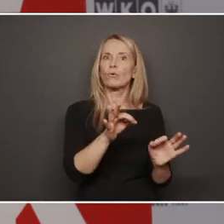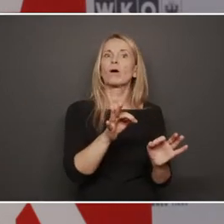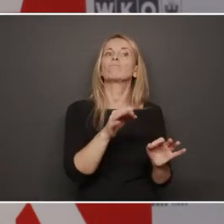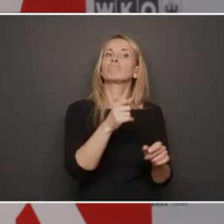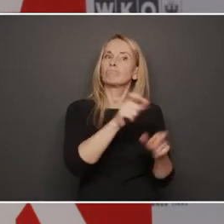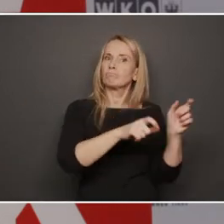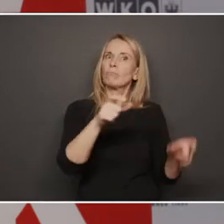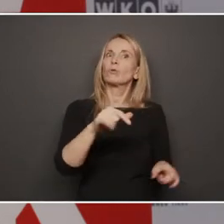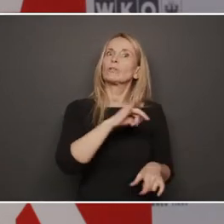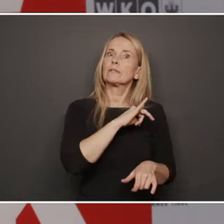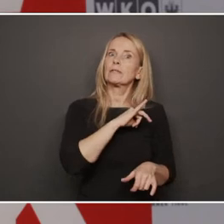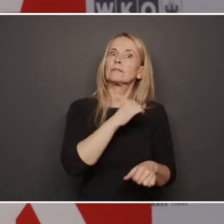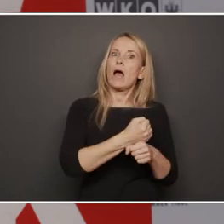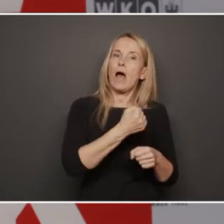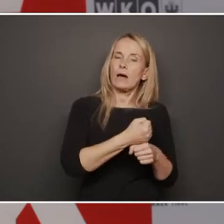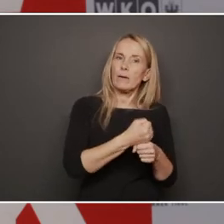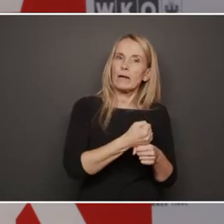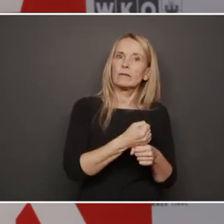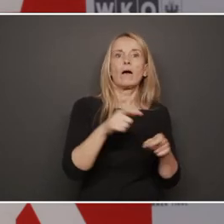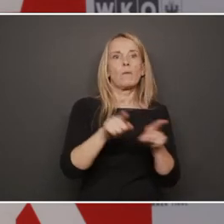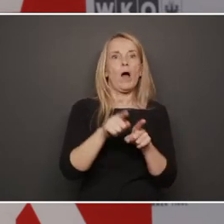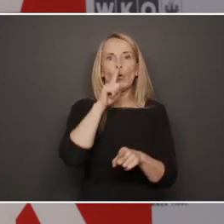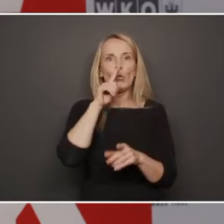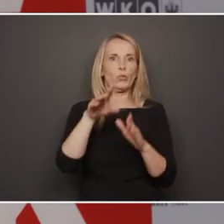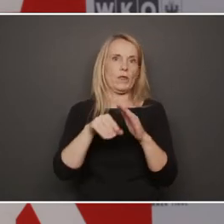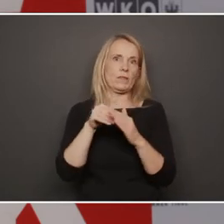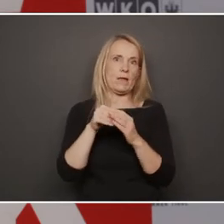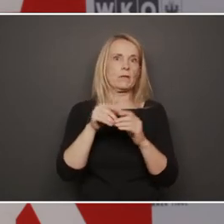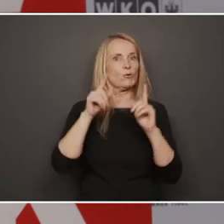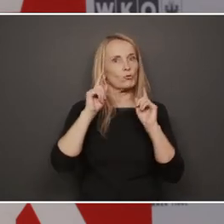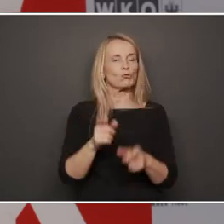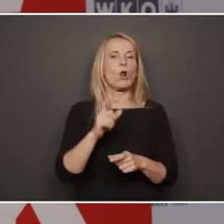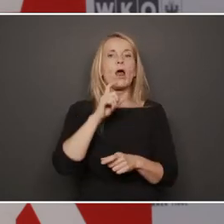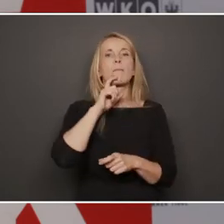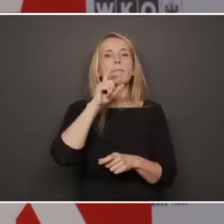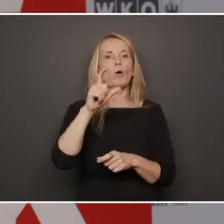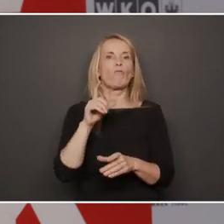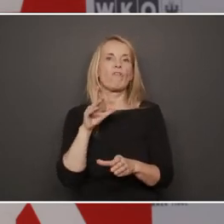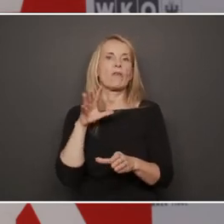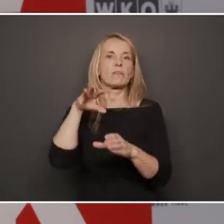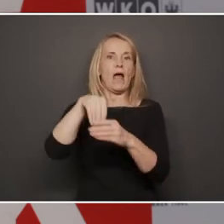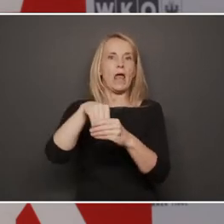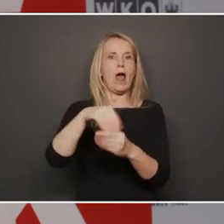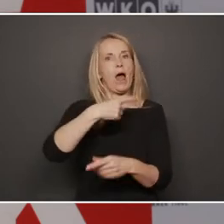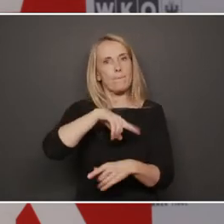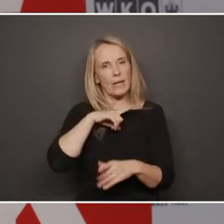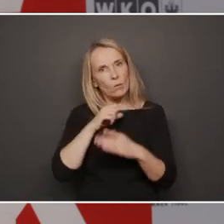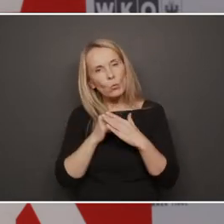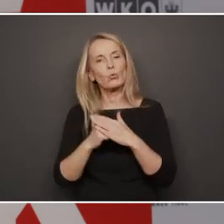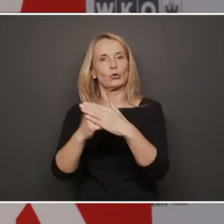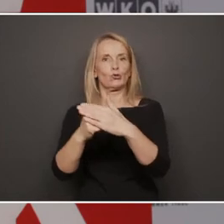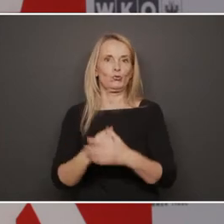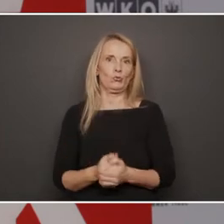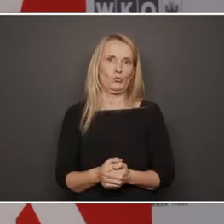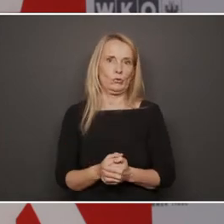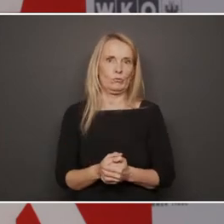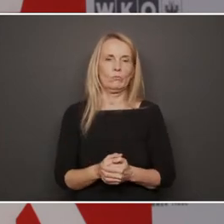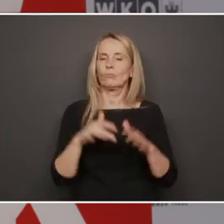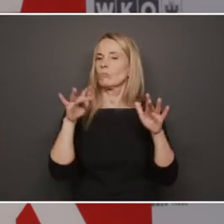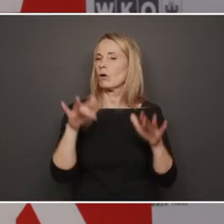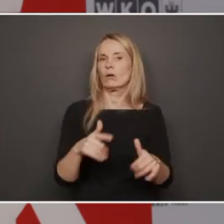und an Unternehmen und sollen auch den Prozess der beruflichen Teilhabe unterstützen. Sie reichen